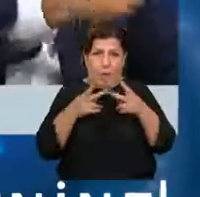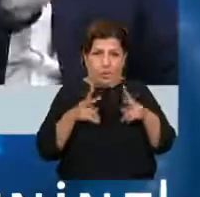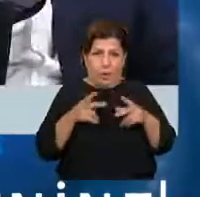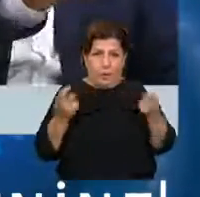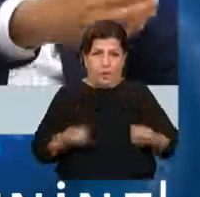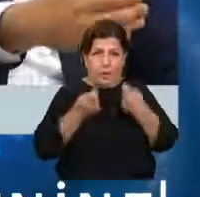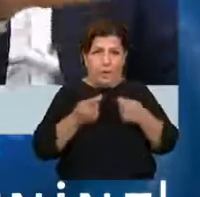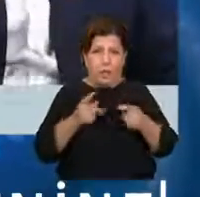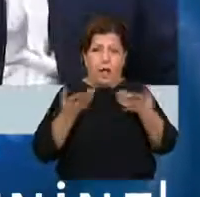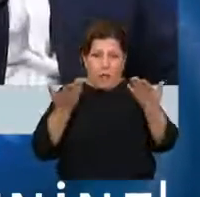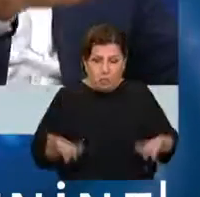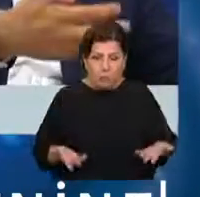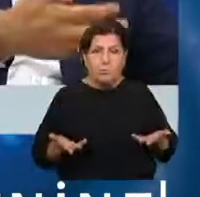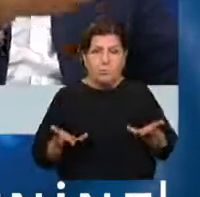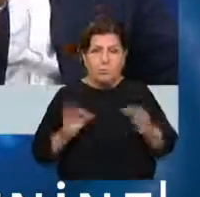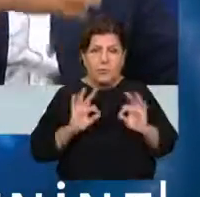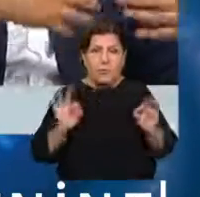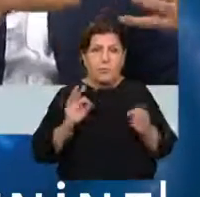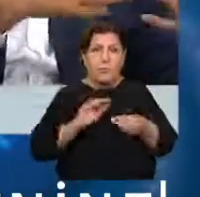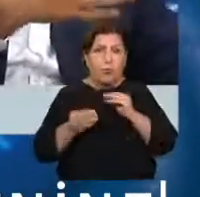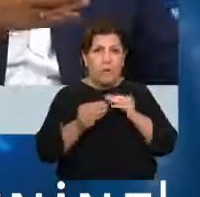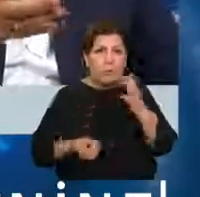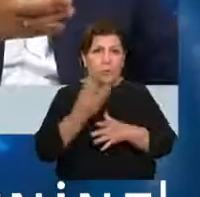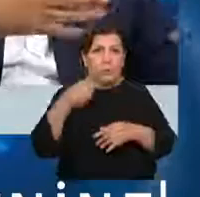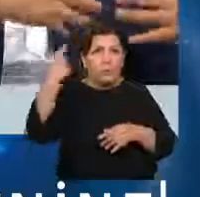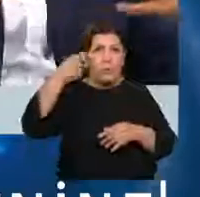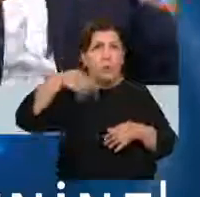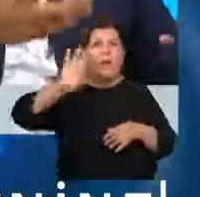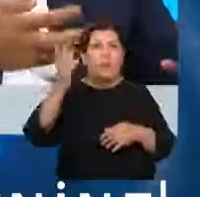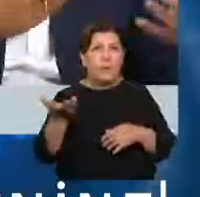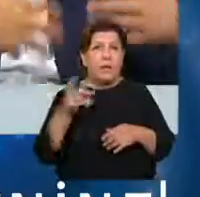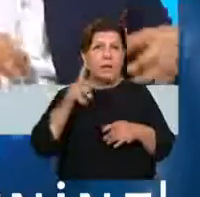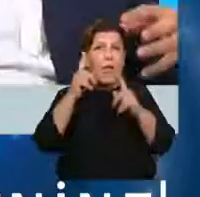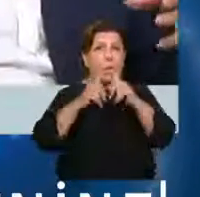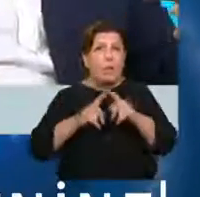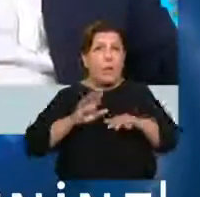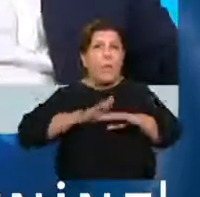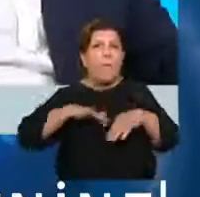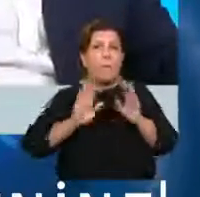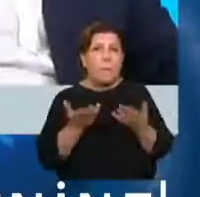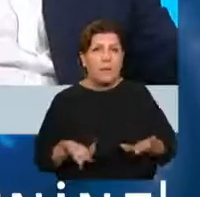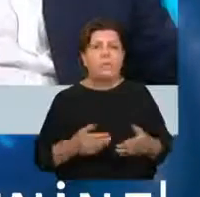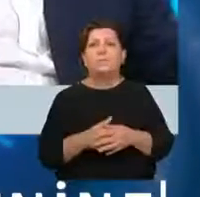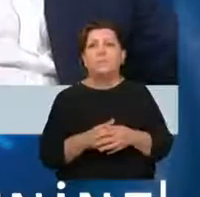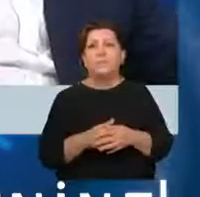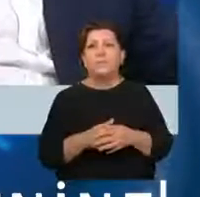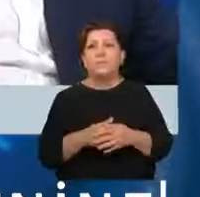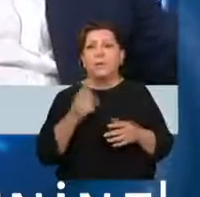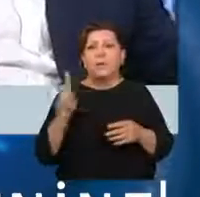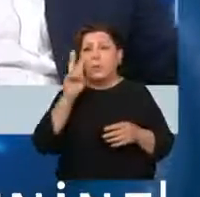bunun kabulünün bunun ortaya çıkabileceği sorunları düşünmeden ve veya onu hesap etmeden bir Eee sonuç